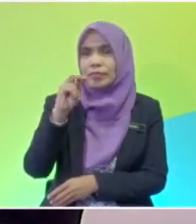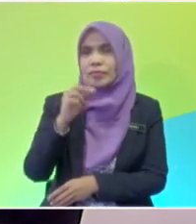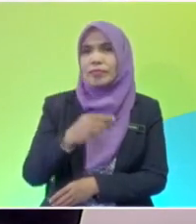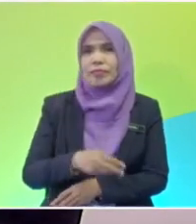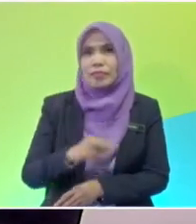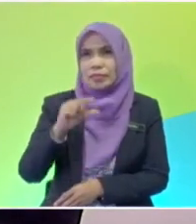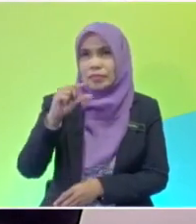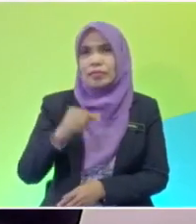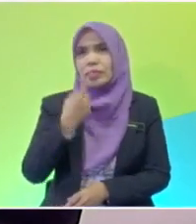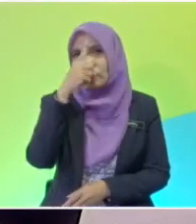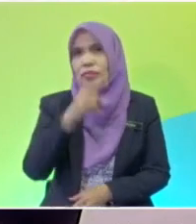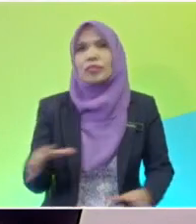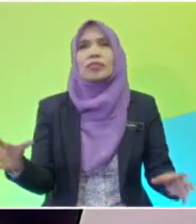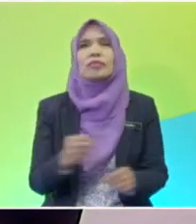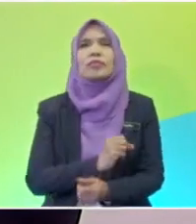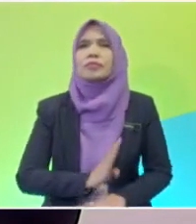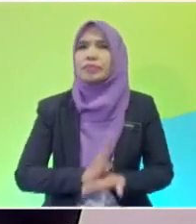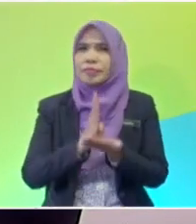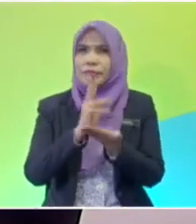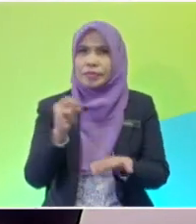elemen-elemen atau komponen